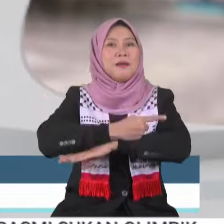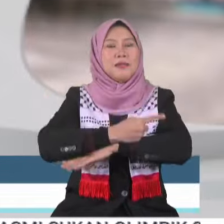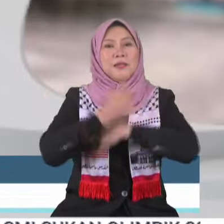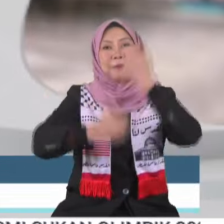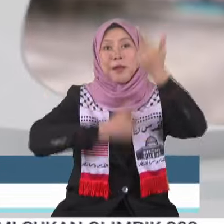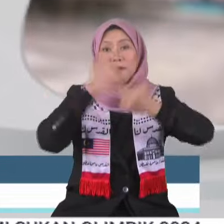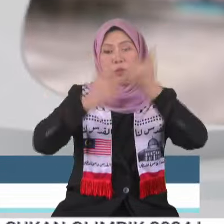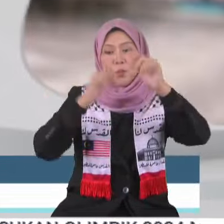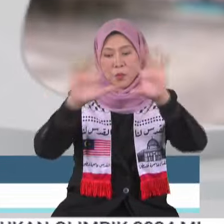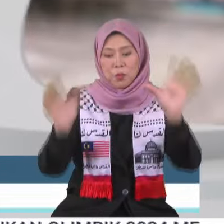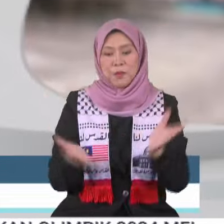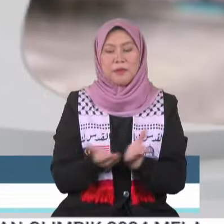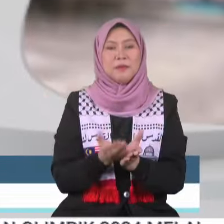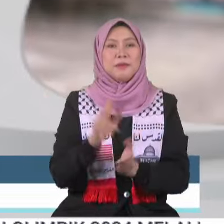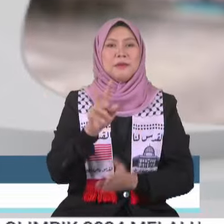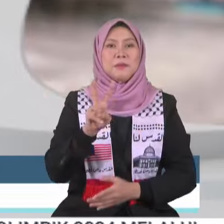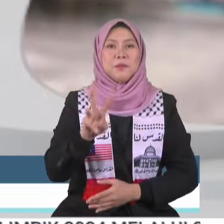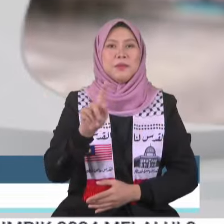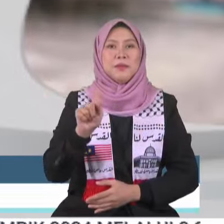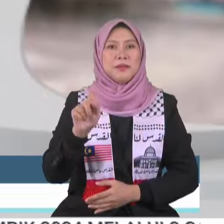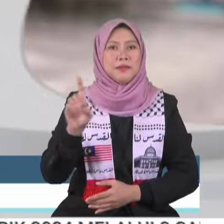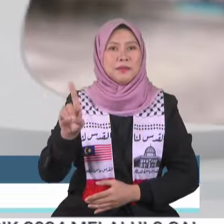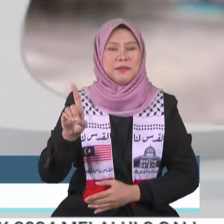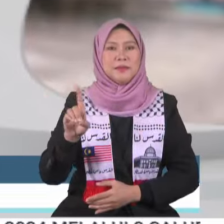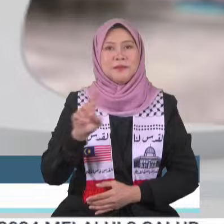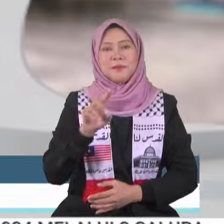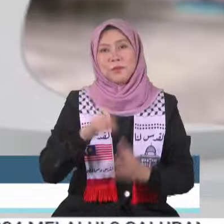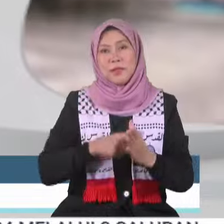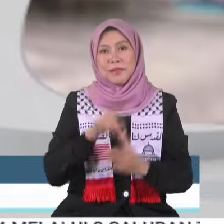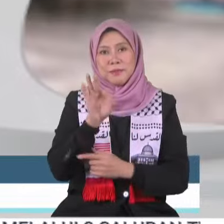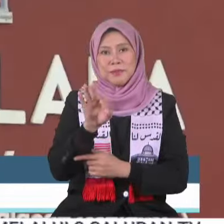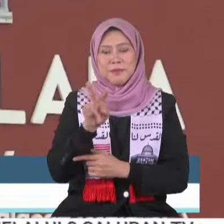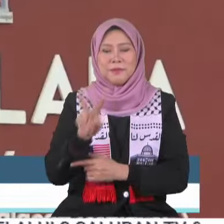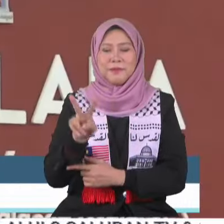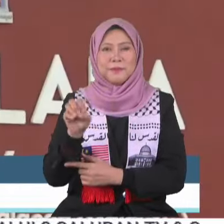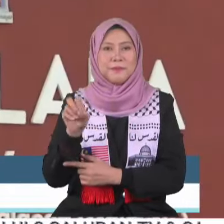Pelancongan Dunia WTD pada September 2025.